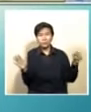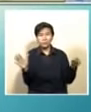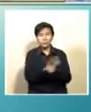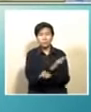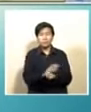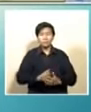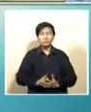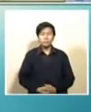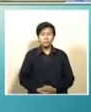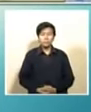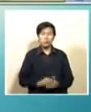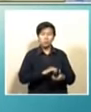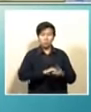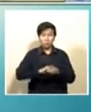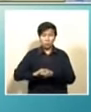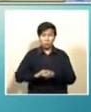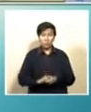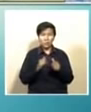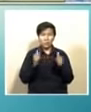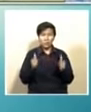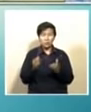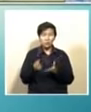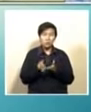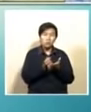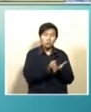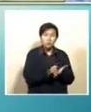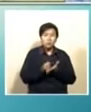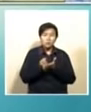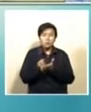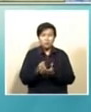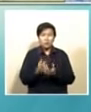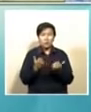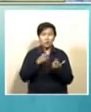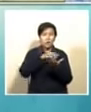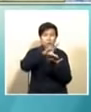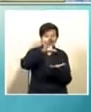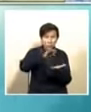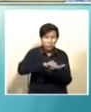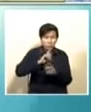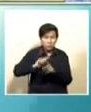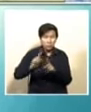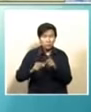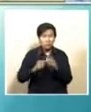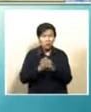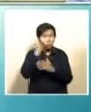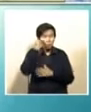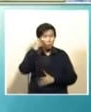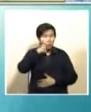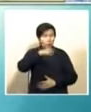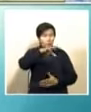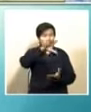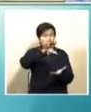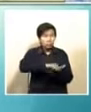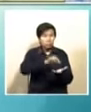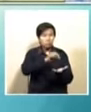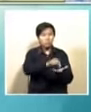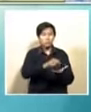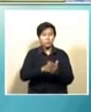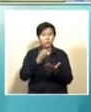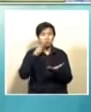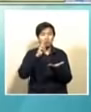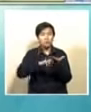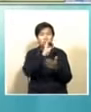ครับสิ่งที่เรากังวล นะครับในสังคมที่ผ่านมาว่